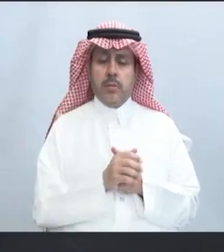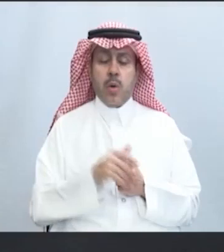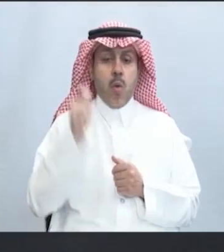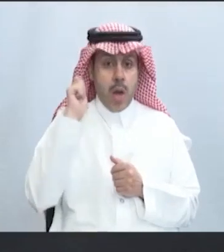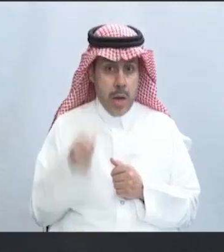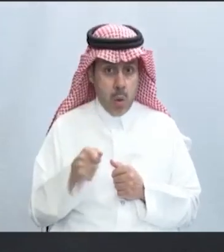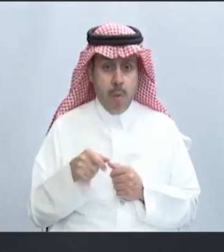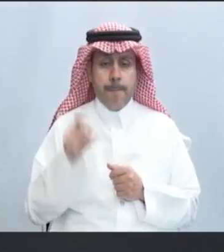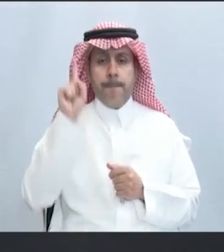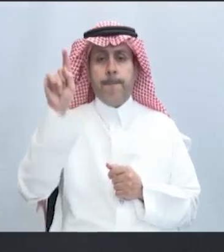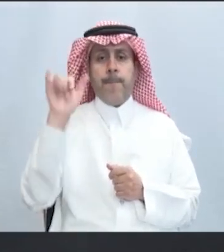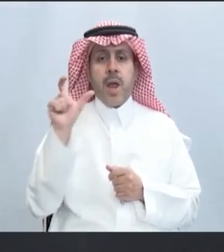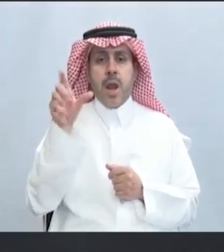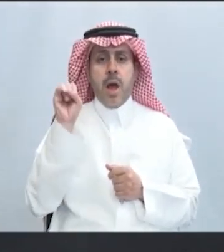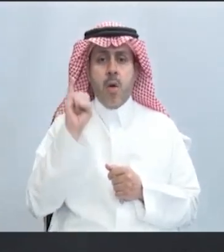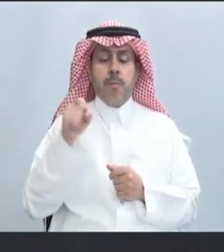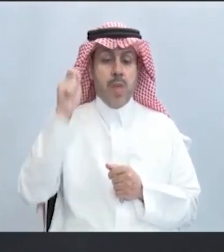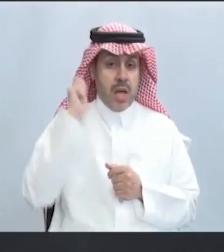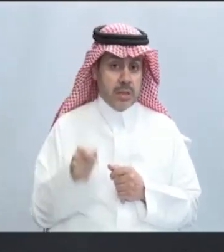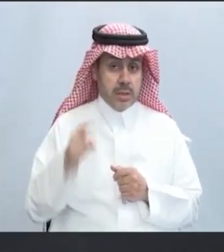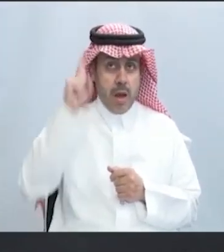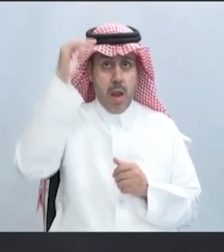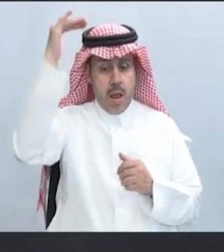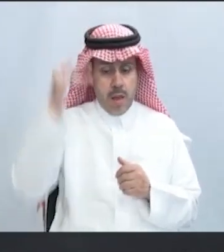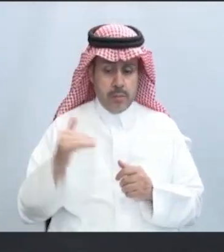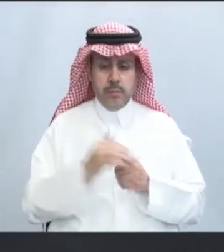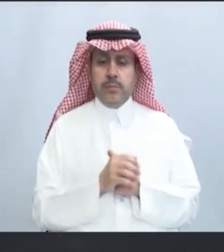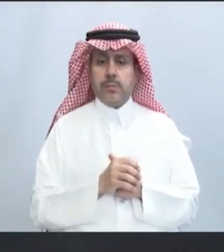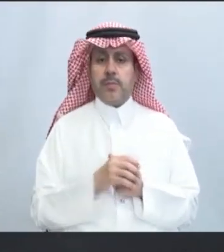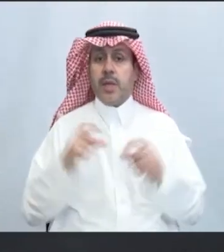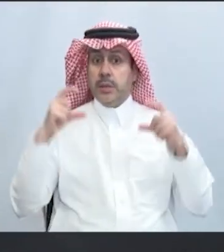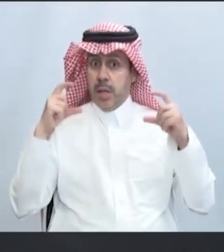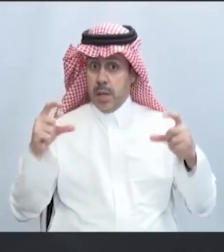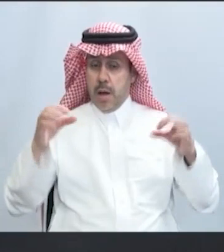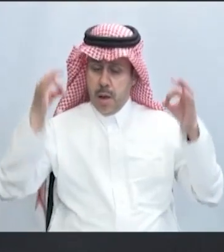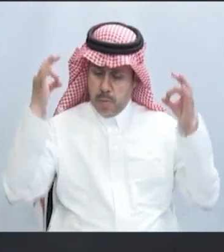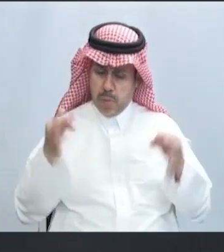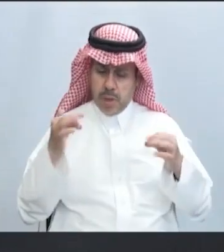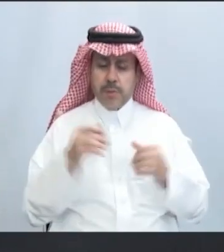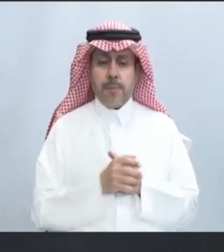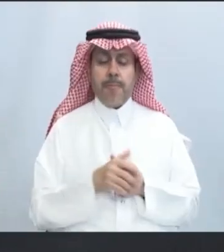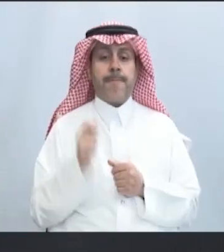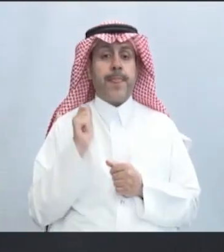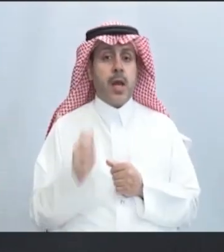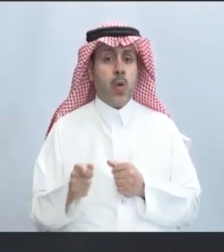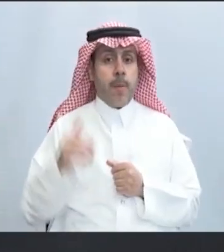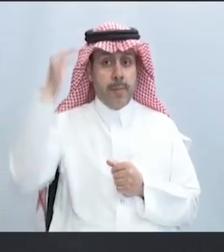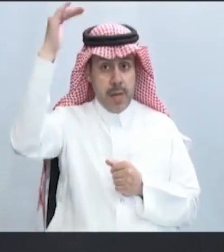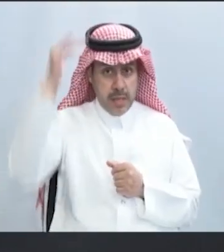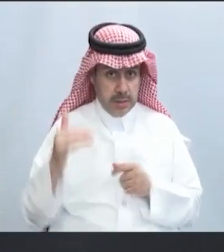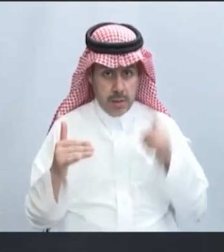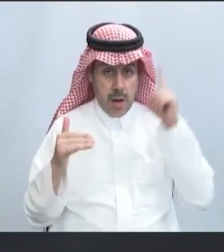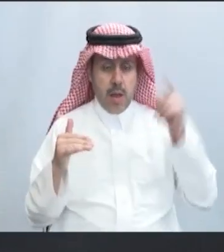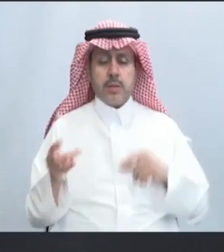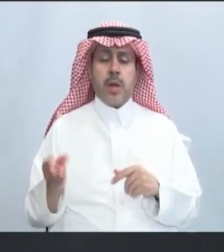نحكم بما انزل الله سبحانه وتعالى وهذا يدل على اهميه هذا الامر وهو الحكم بما انزل الله